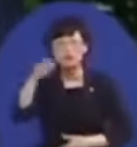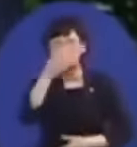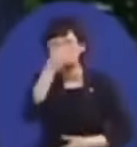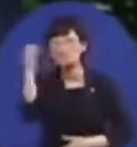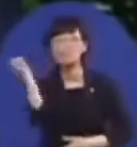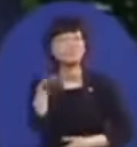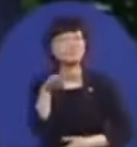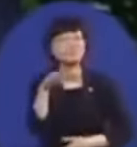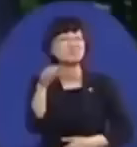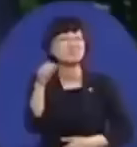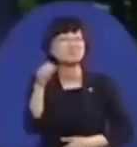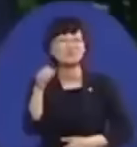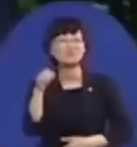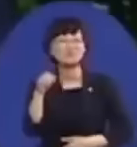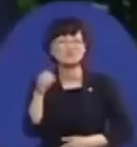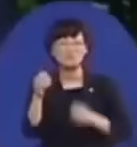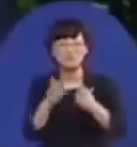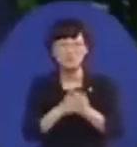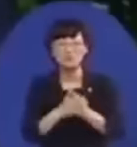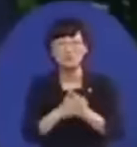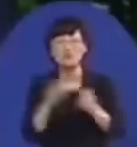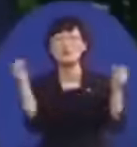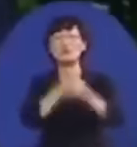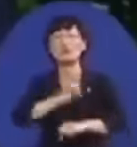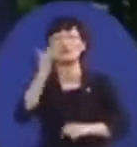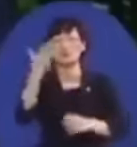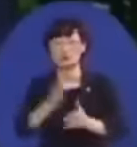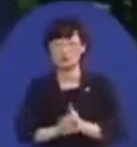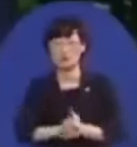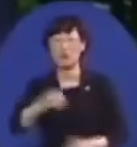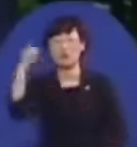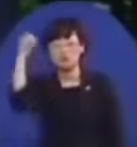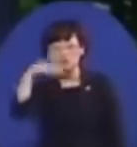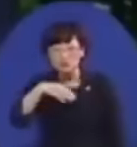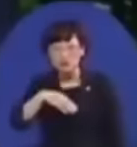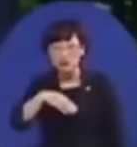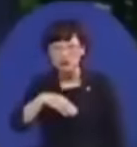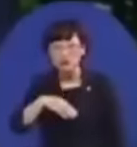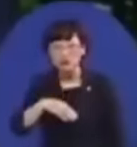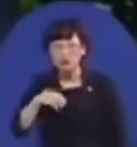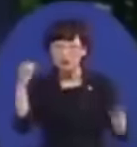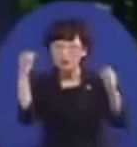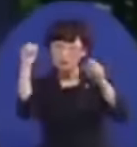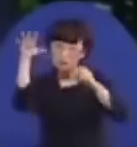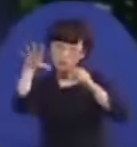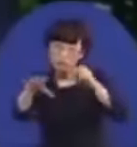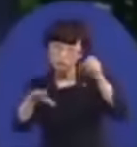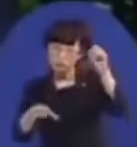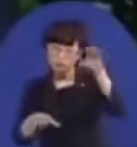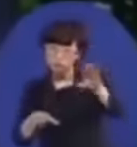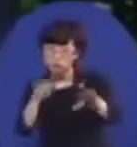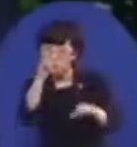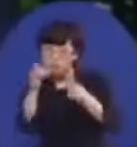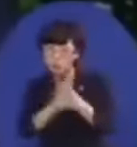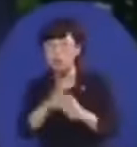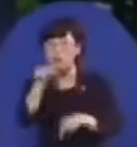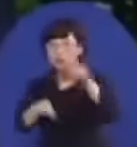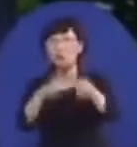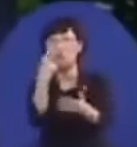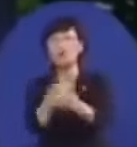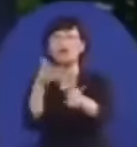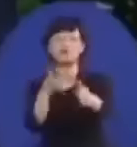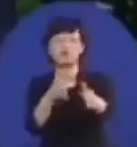맙니다. 그래서 멸망당하는 것이죠. 그냥 빛이 비치고 있기 때문에 빛으로 나오십시오.